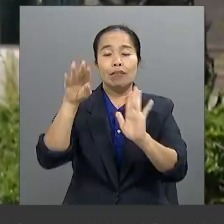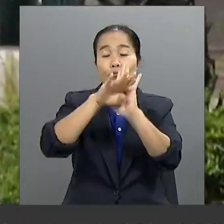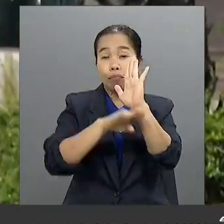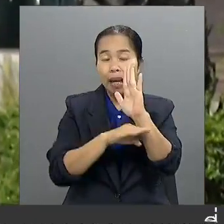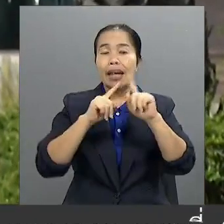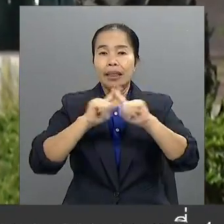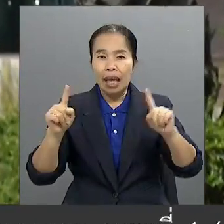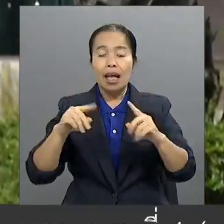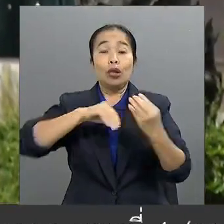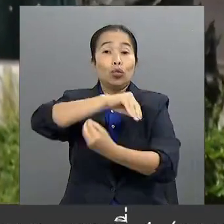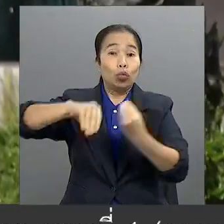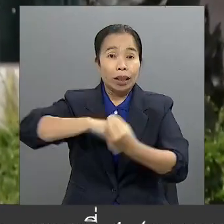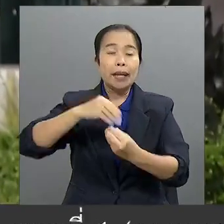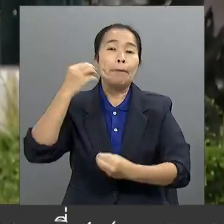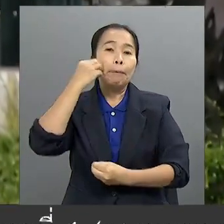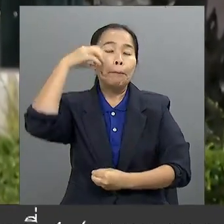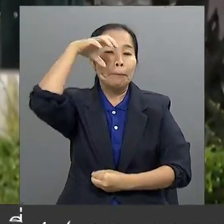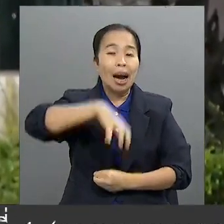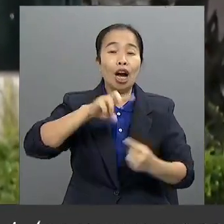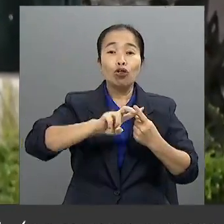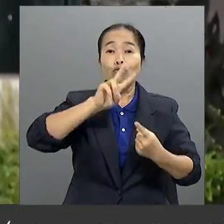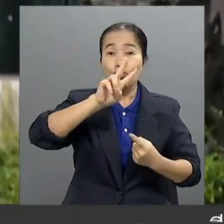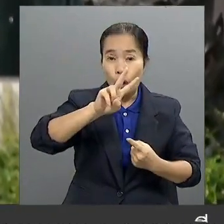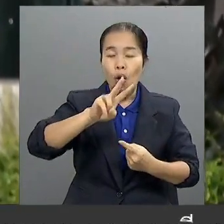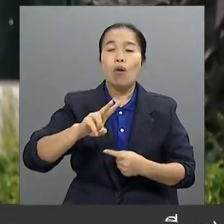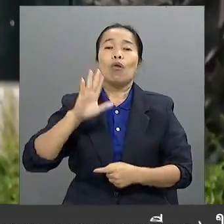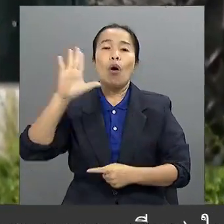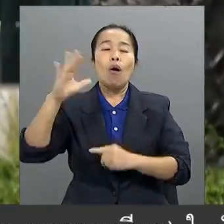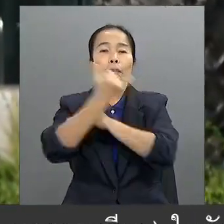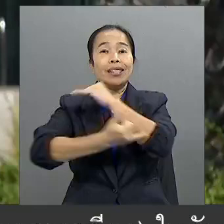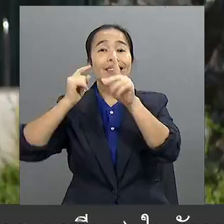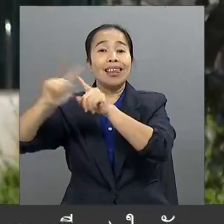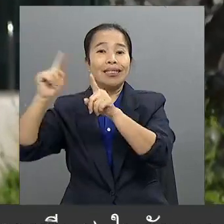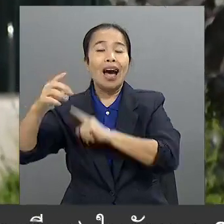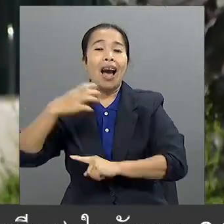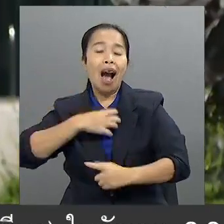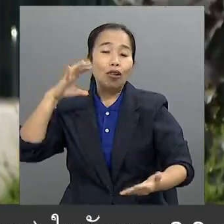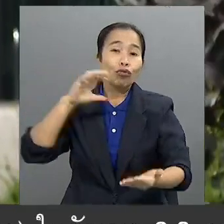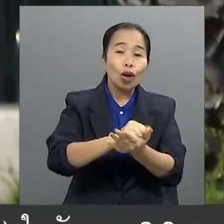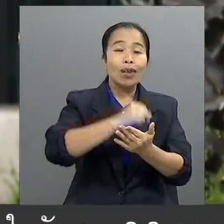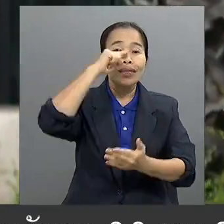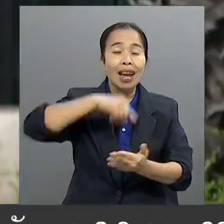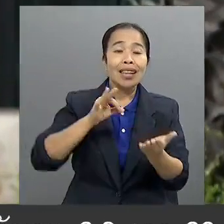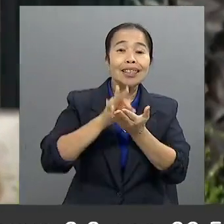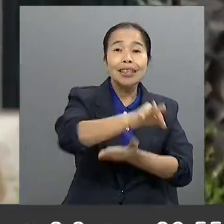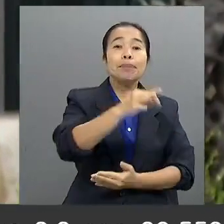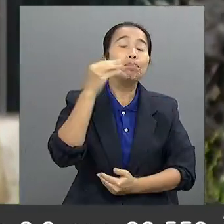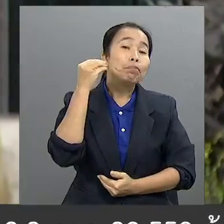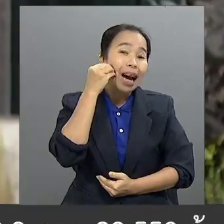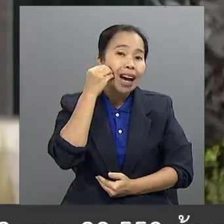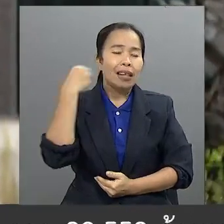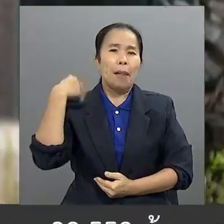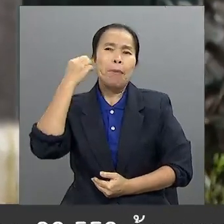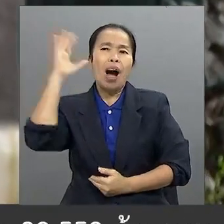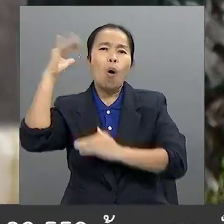จ Second Home และ Long Stay ก็ถือว่ามีความเป็นไปได้มากนะคะเพราะว่ามีการนำเสนอจากภาคนโยบายซึ่งสอดคล้องกับการทำธุรกิ